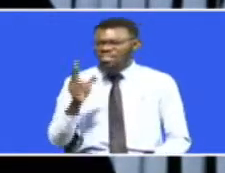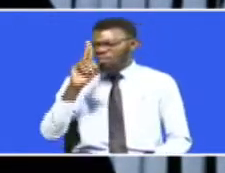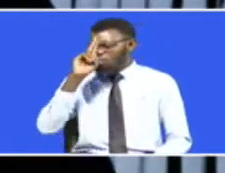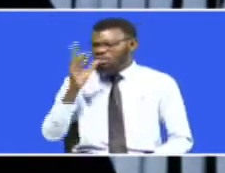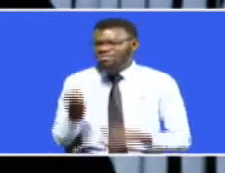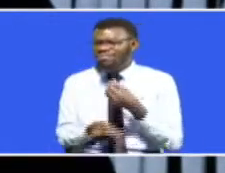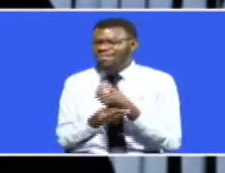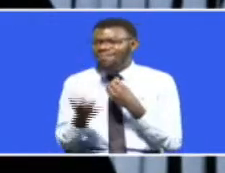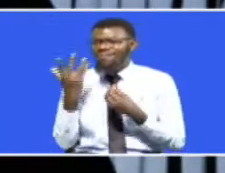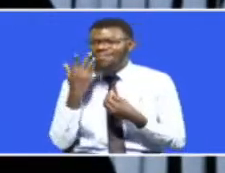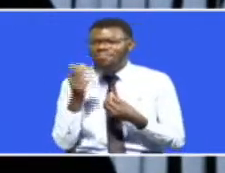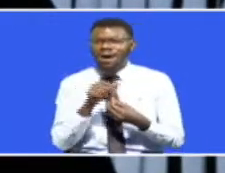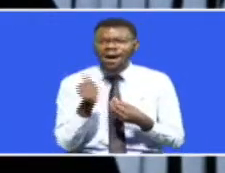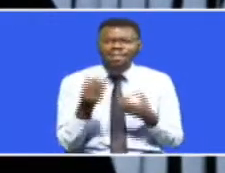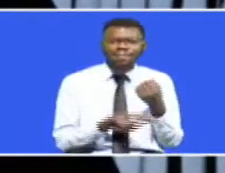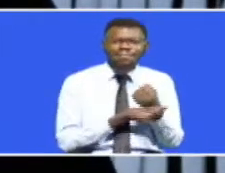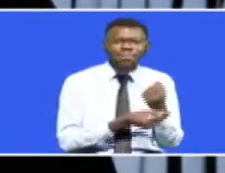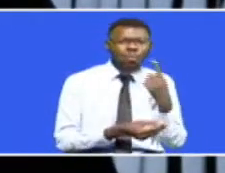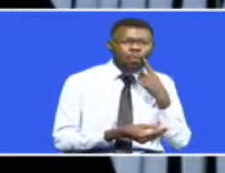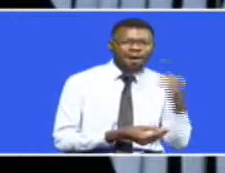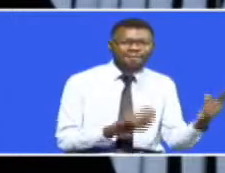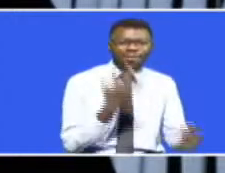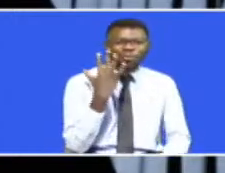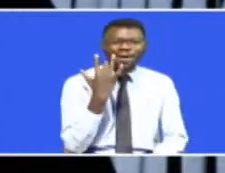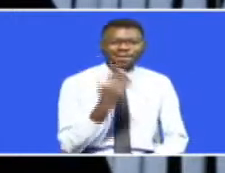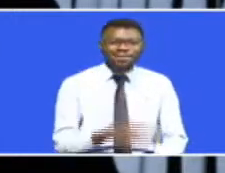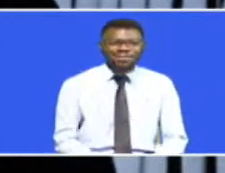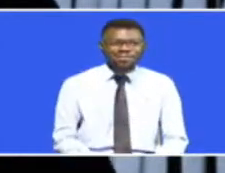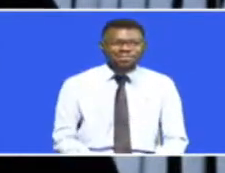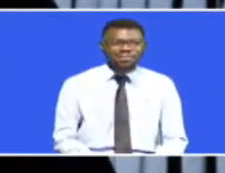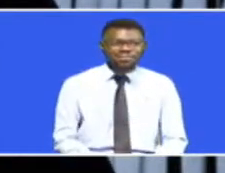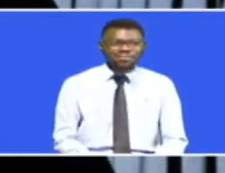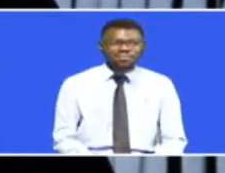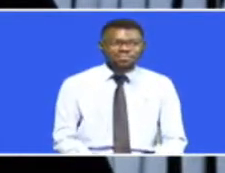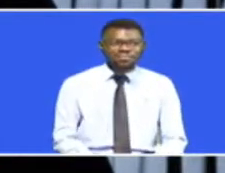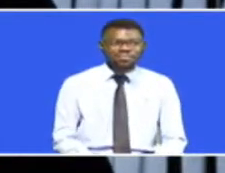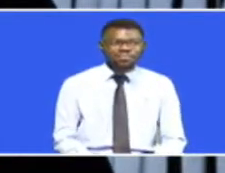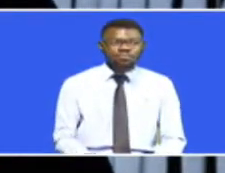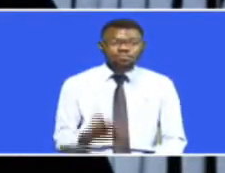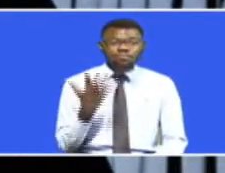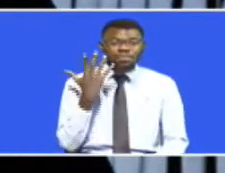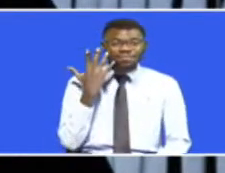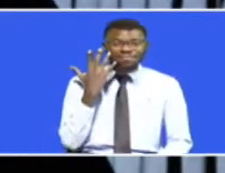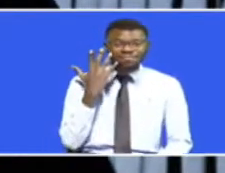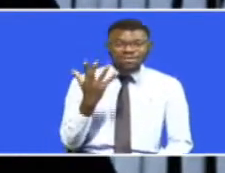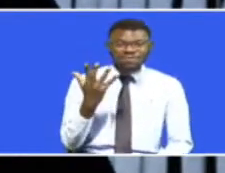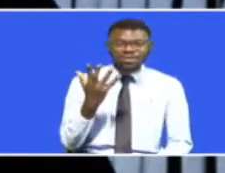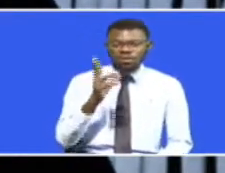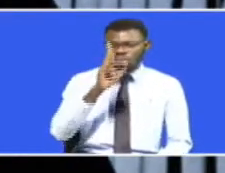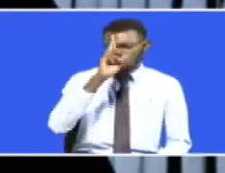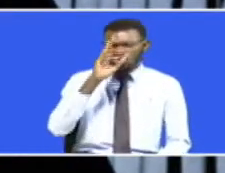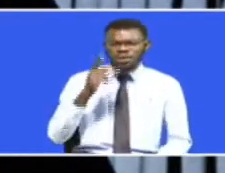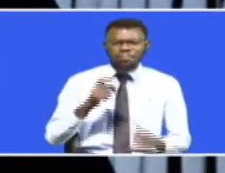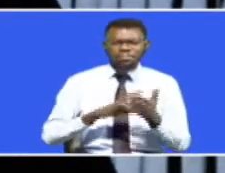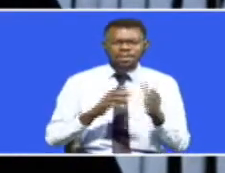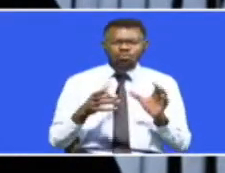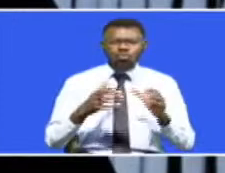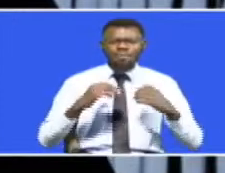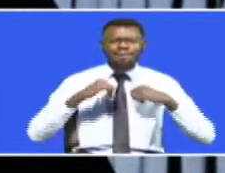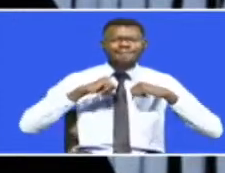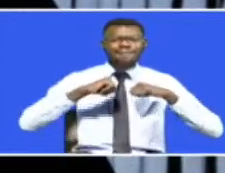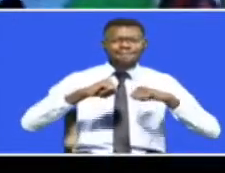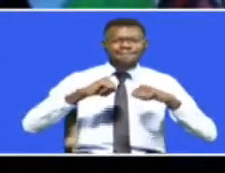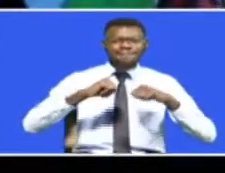na karawa so mbili? Uyo punch ni wa unapata na wa rank ya juu kidogo, but hiyo unaweza pata na kuja tu once per